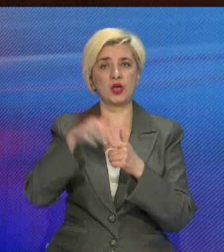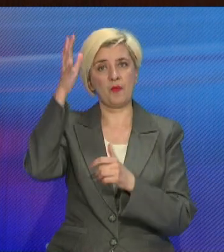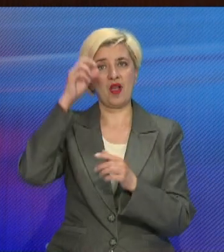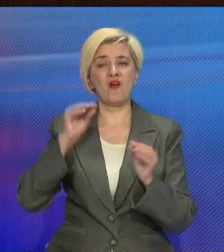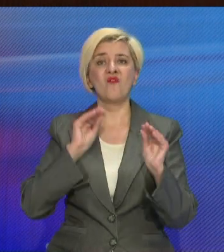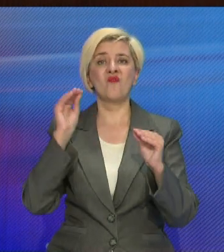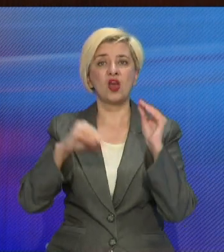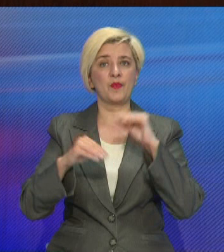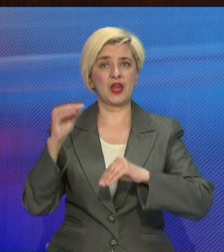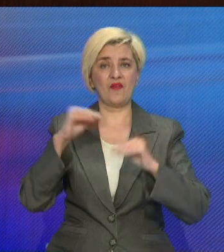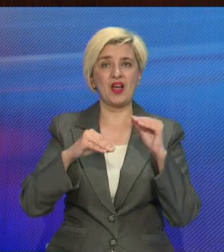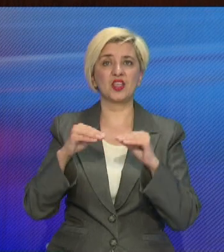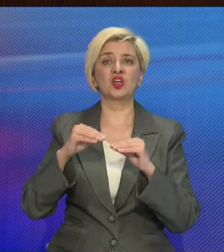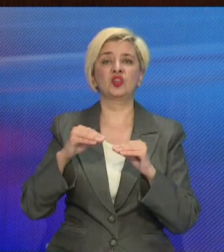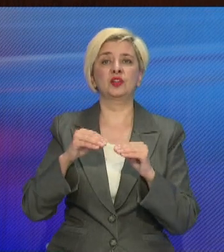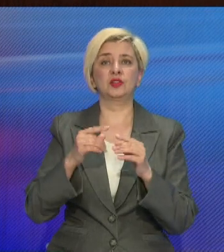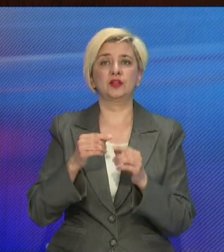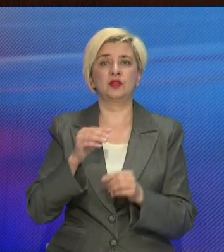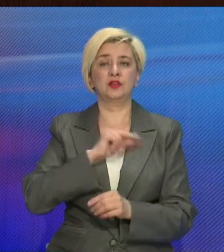формирование потребностей в бюджетных деньгах.